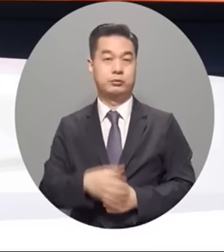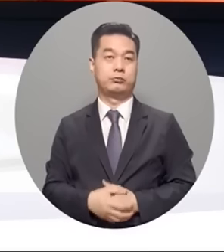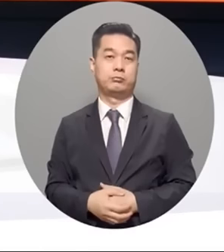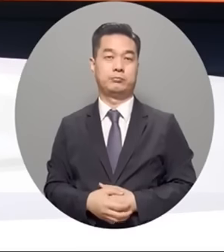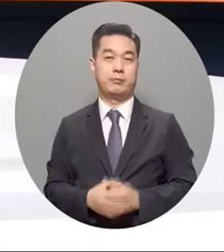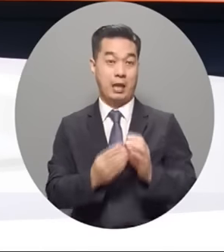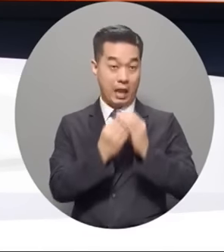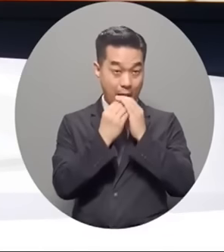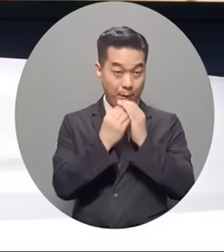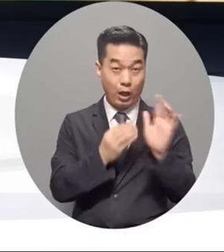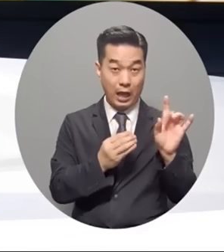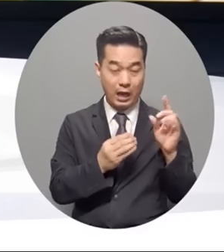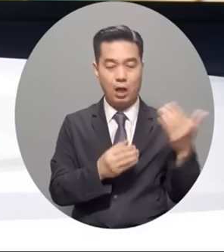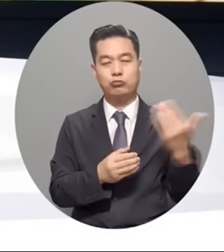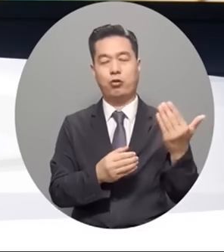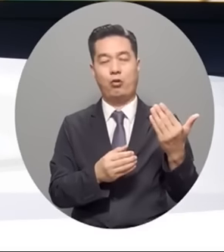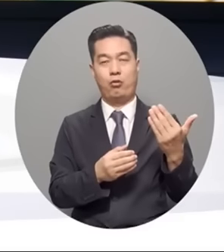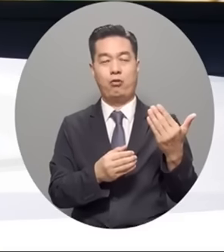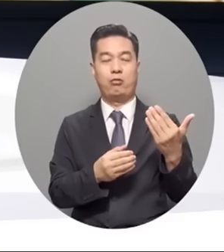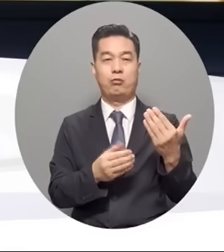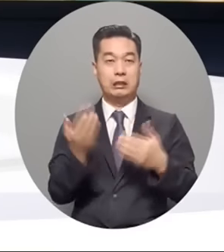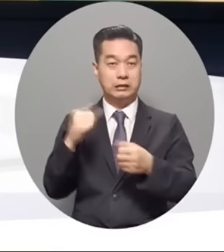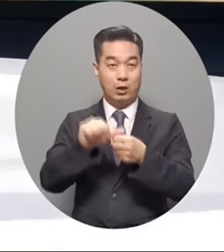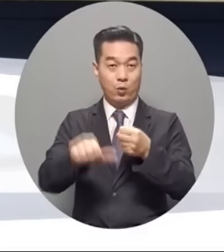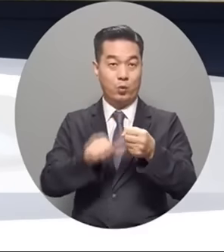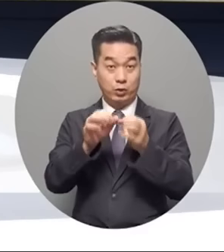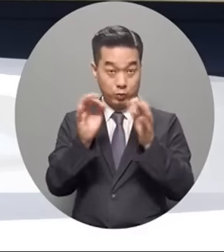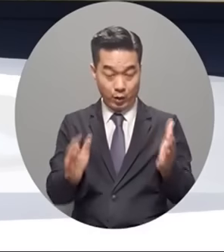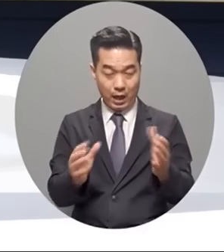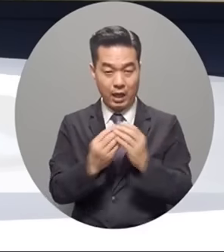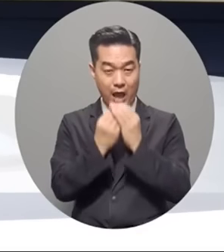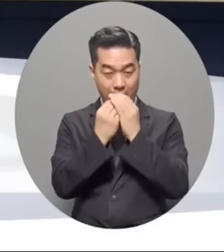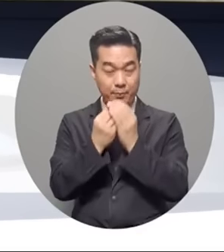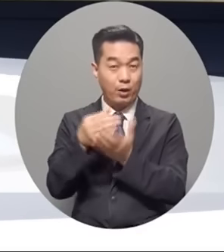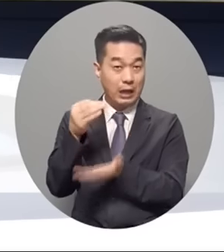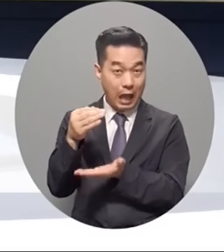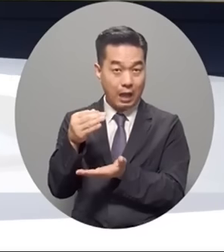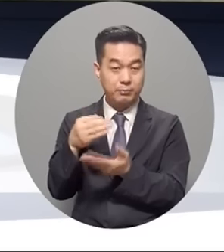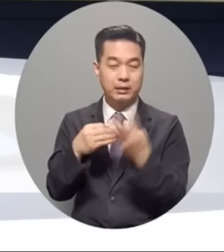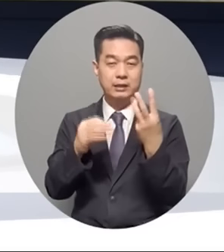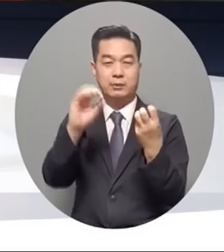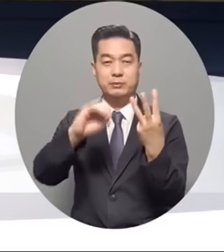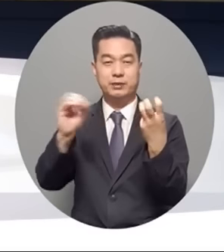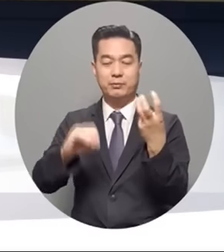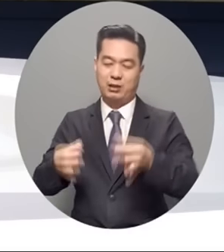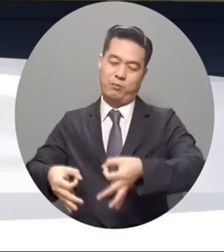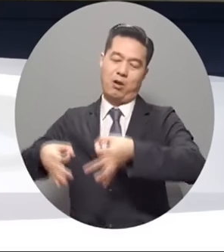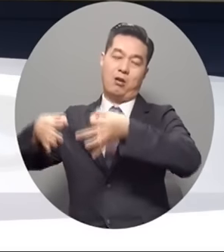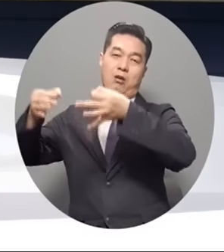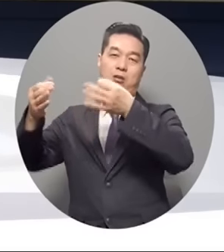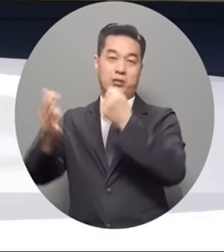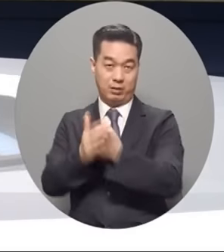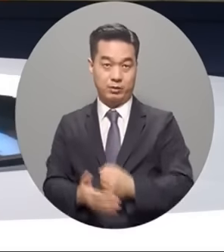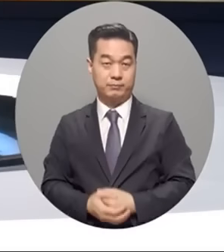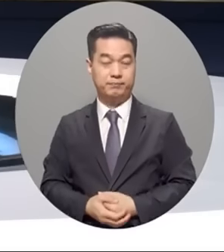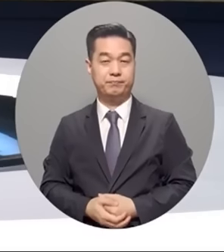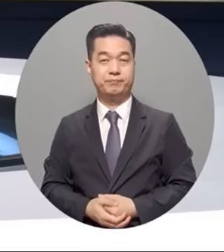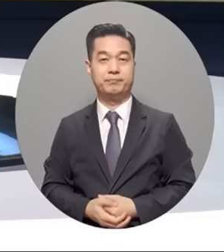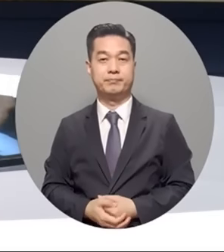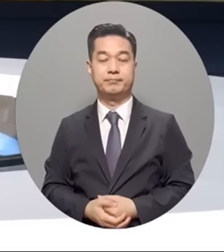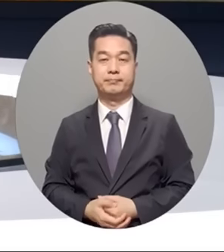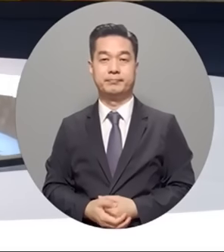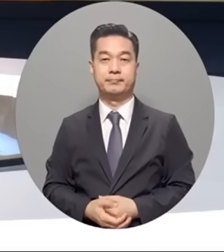햄버거 단품이 9천 원 돈, 지난 5년 사이 패스트푸드 가격이 33%나 올랐습니다. 뉴욕에서 임경아